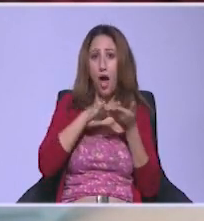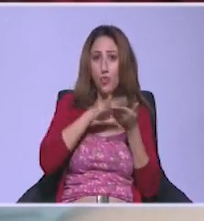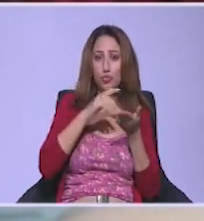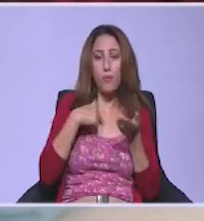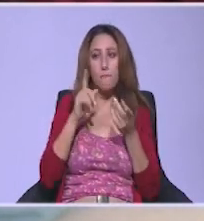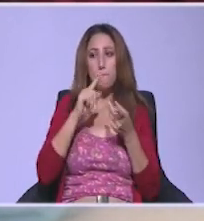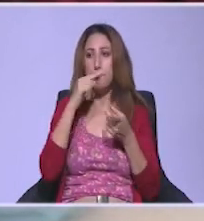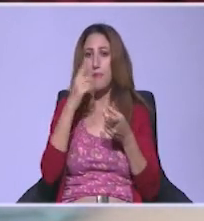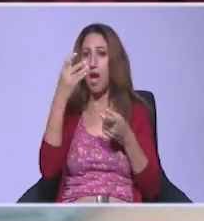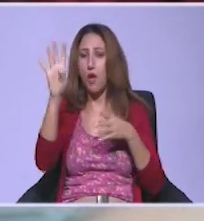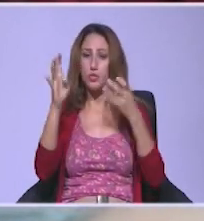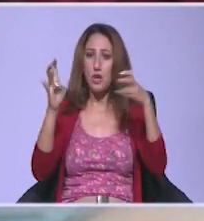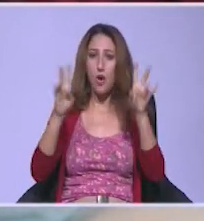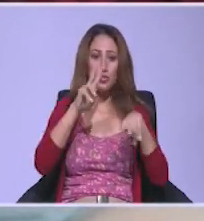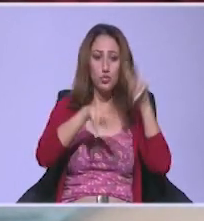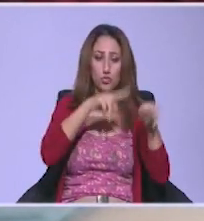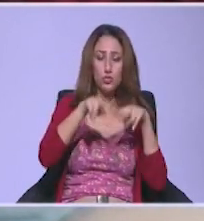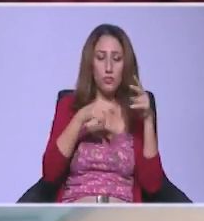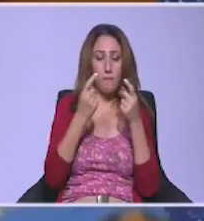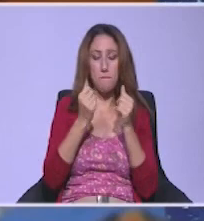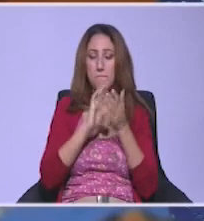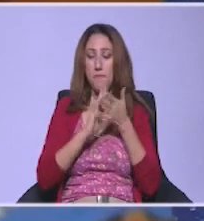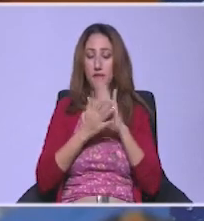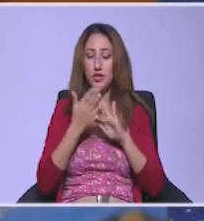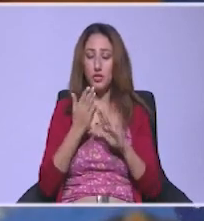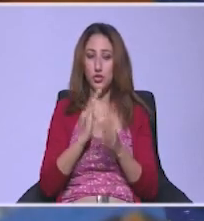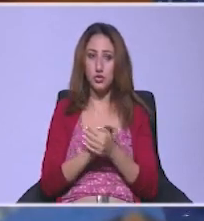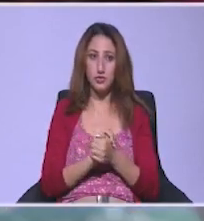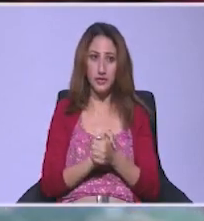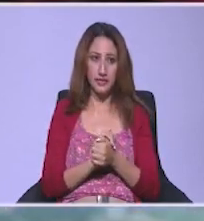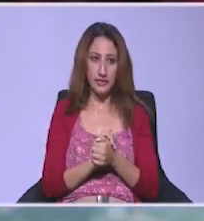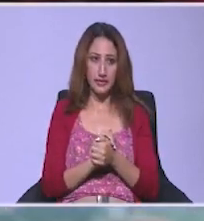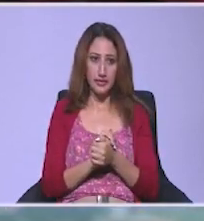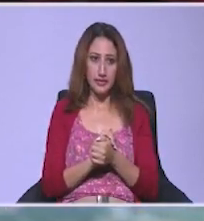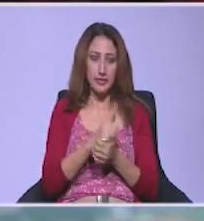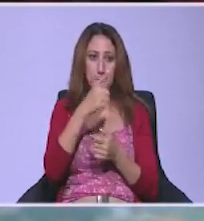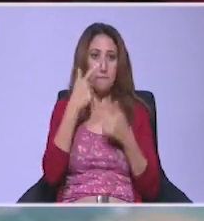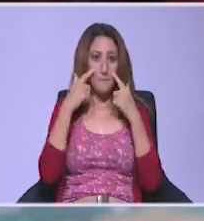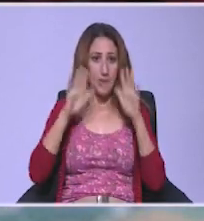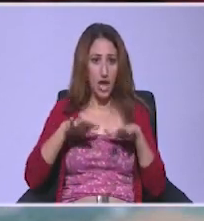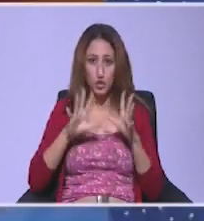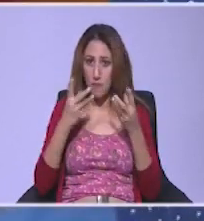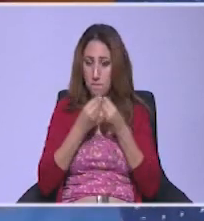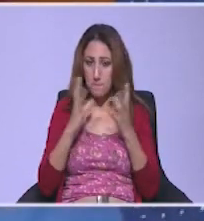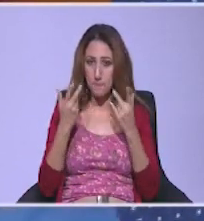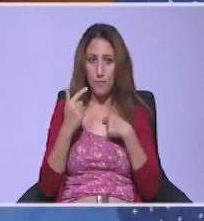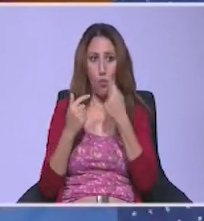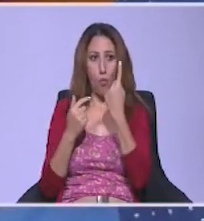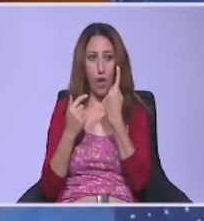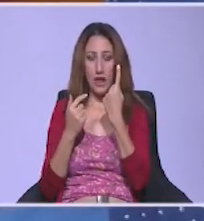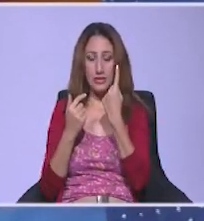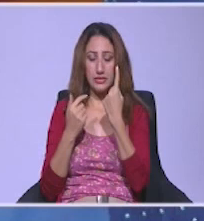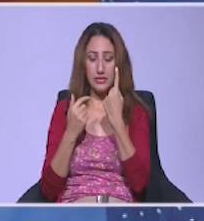العيال زي ما انت شايف ظروفي كده ما قدرتش اجيب. عايشه هنا انت ومين؟ انا عايشه هنا واحد. انت داخل